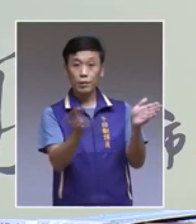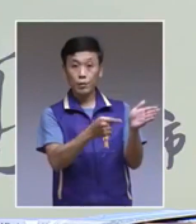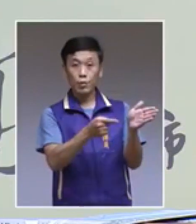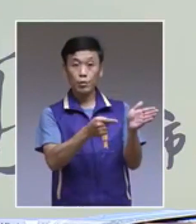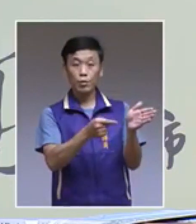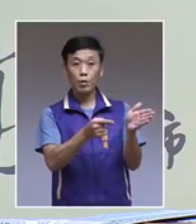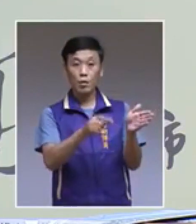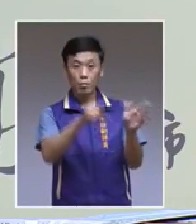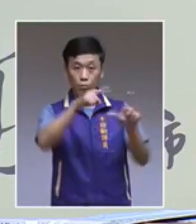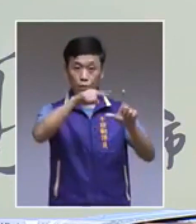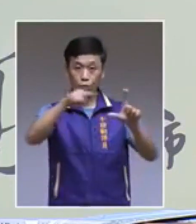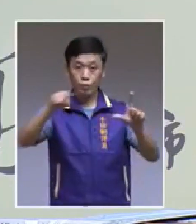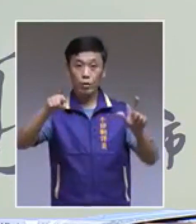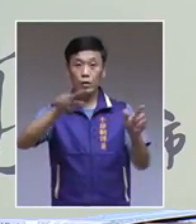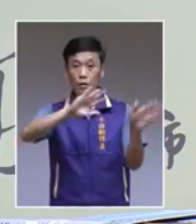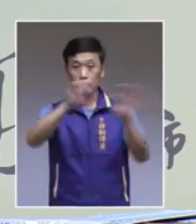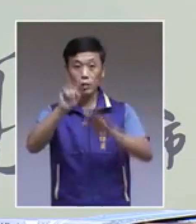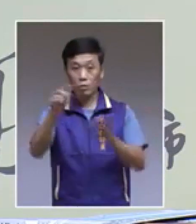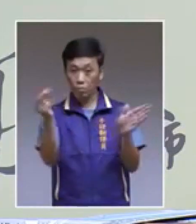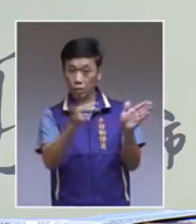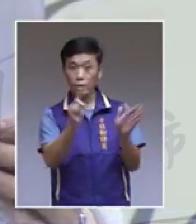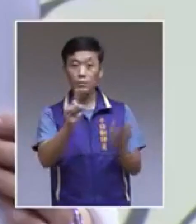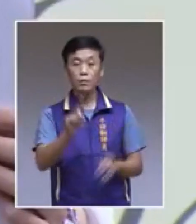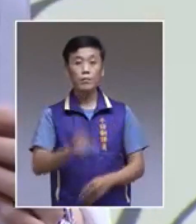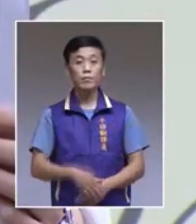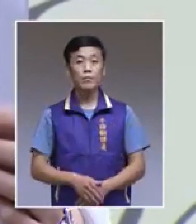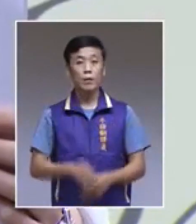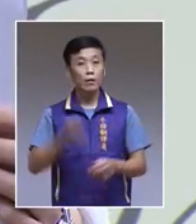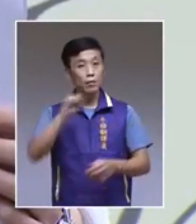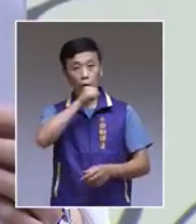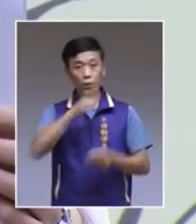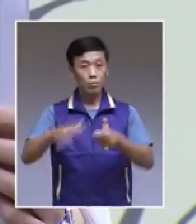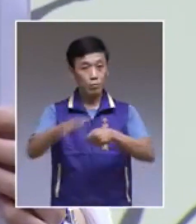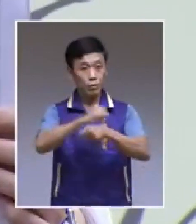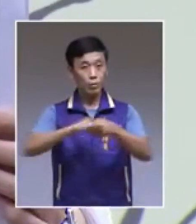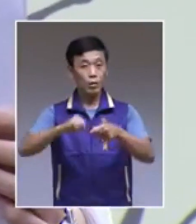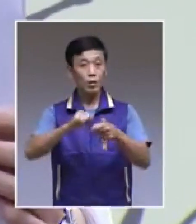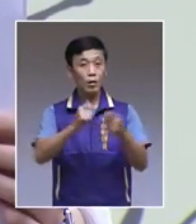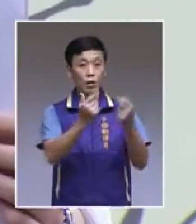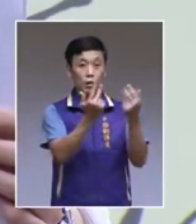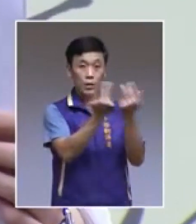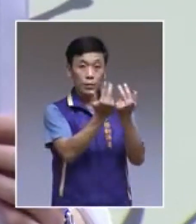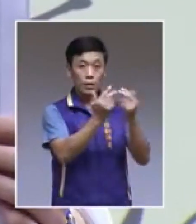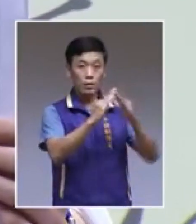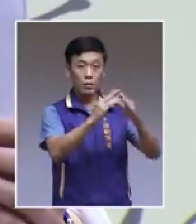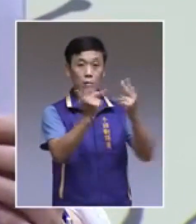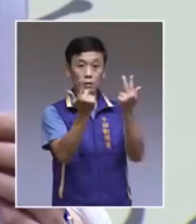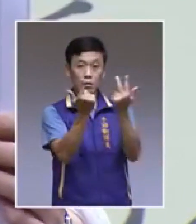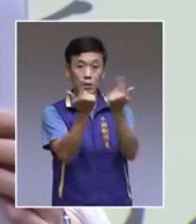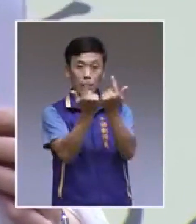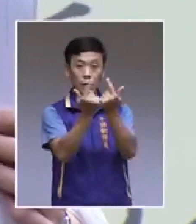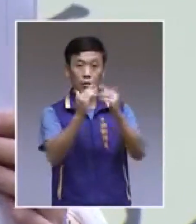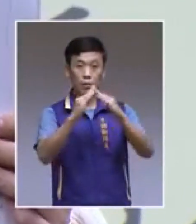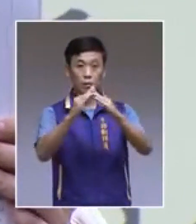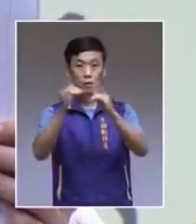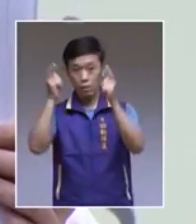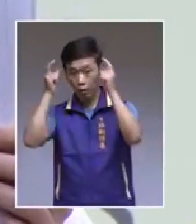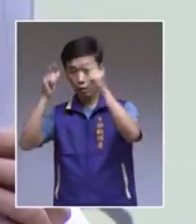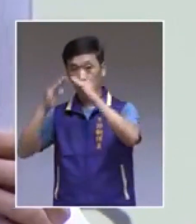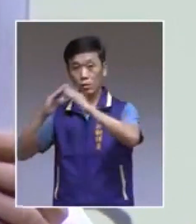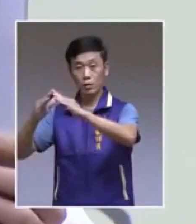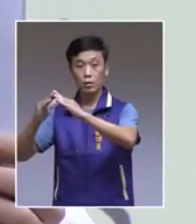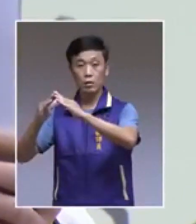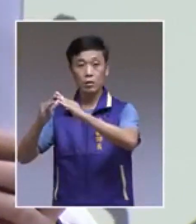以很清楚看到说，其实整个台湾包括全国新北台北在高雄这个都已